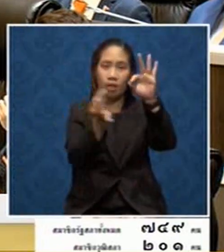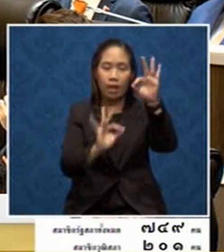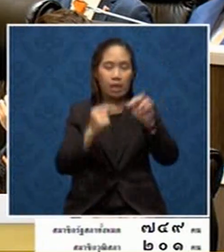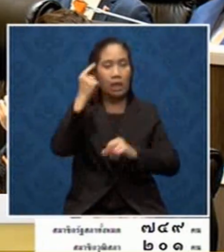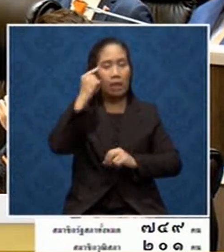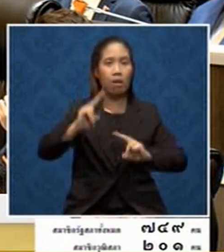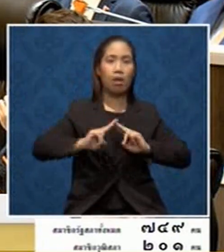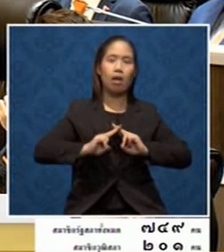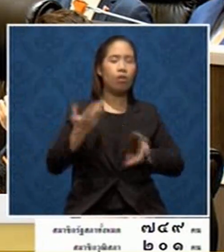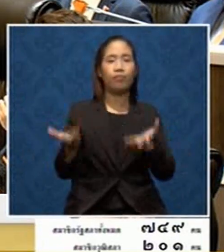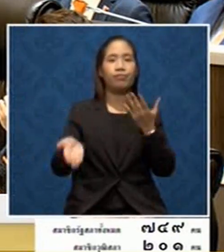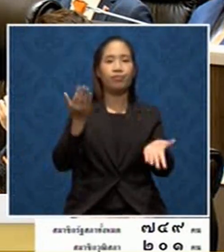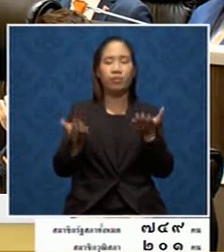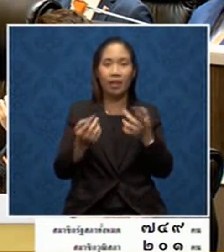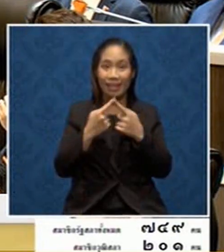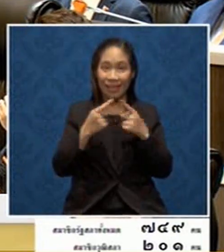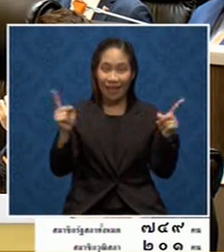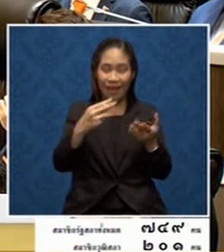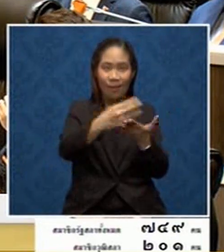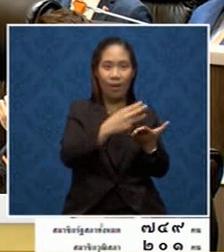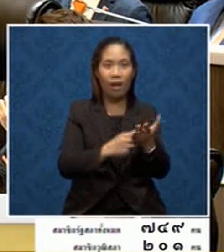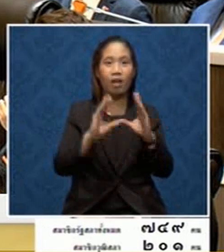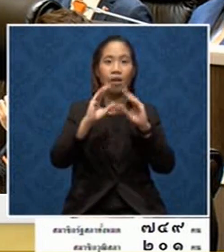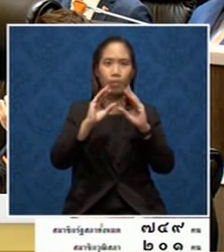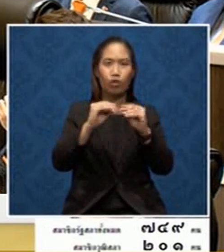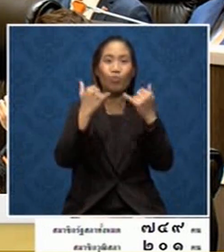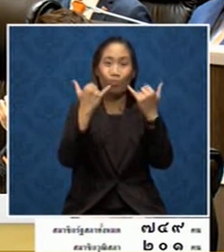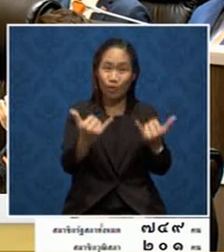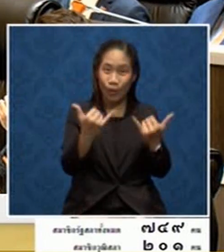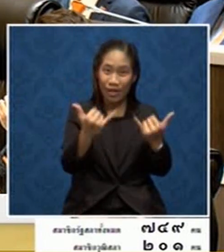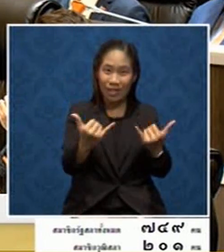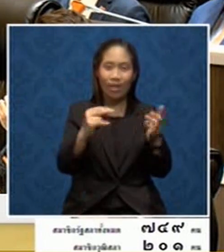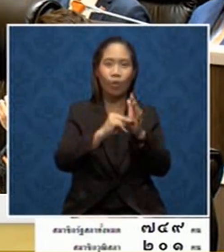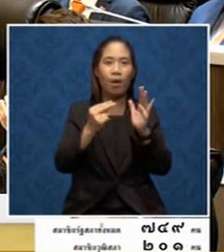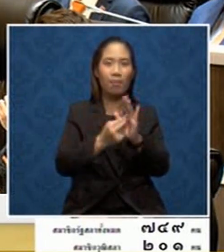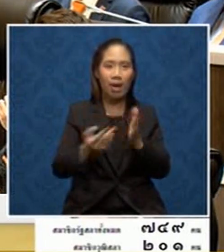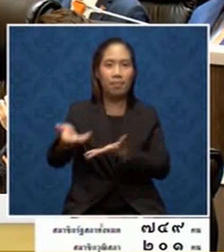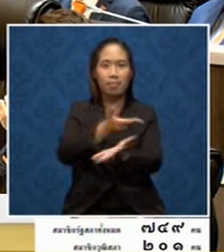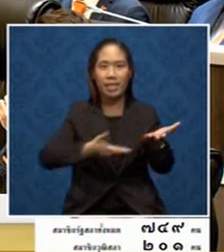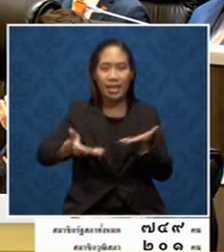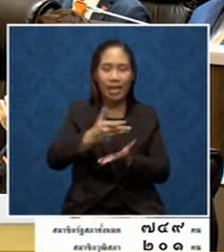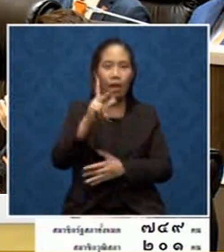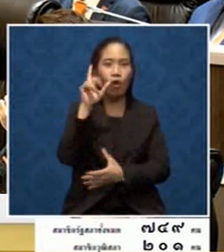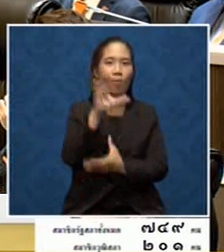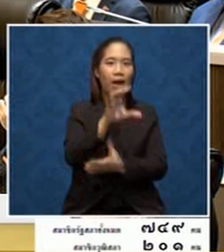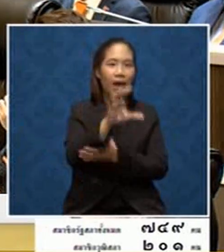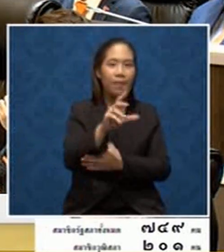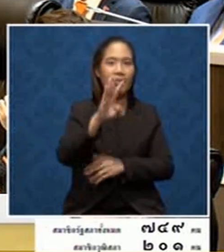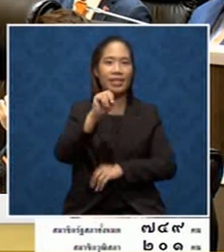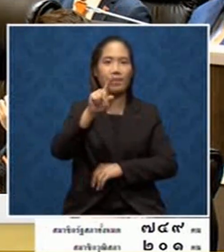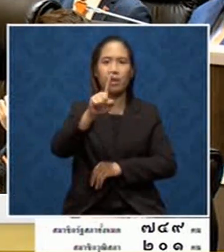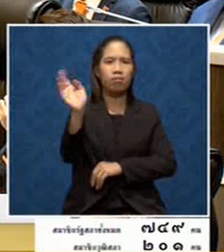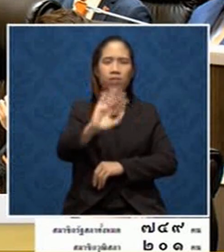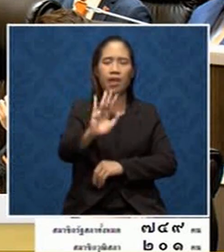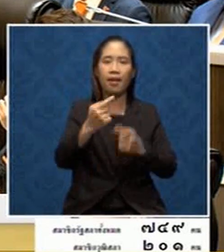5และข้อที่151ไม่รับเป็นยติด่วนเพราะว่าจะมีผลกระทบต่อยติที่ลงไปแล้วรวมไปถึงยติอื่นๆด้วยอีกทั้